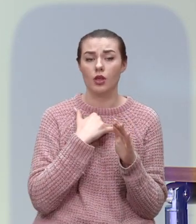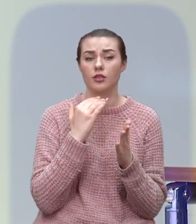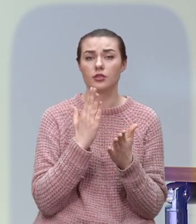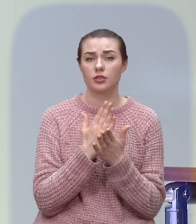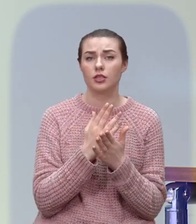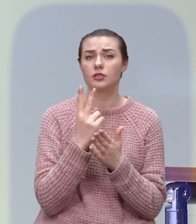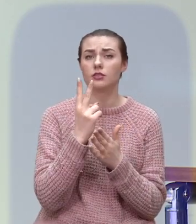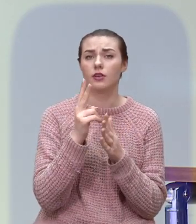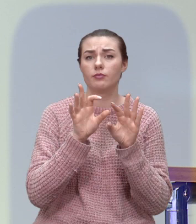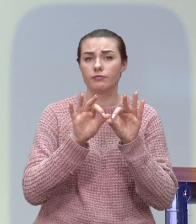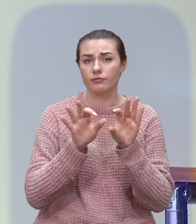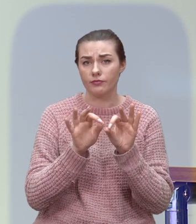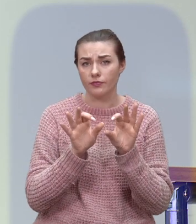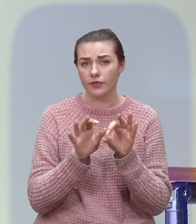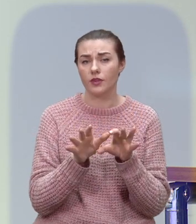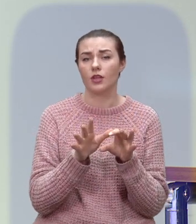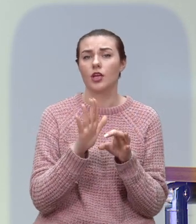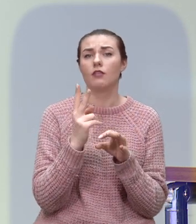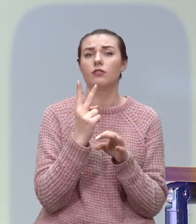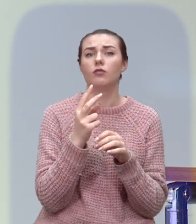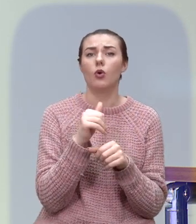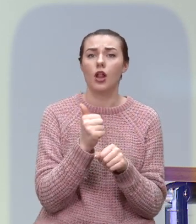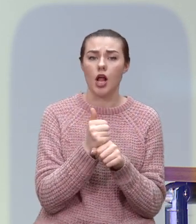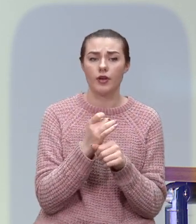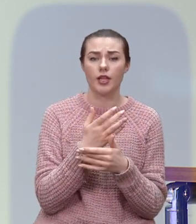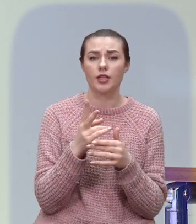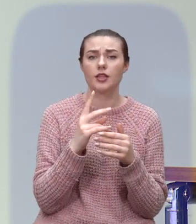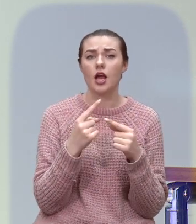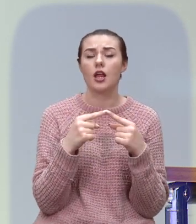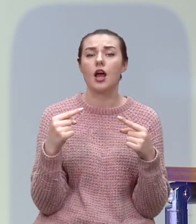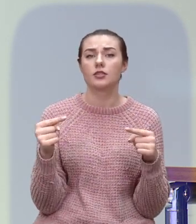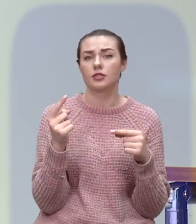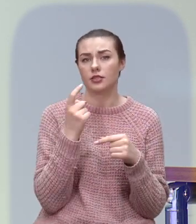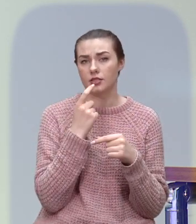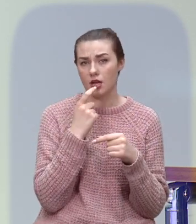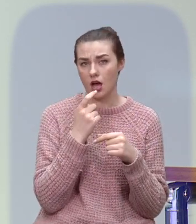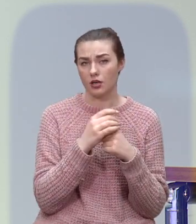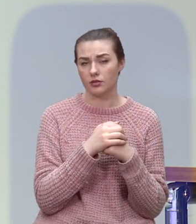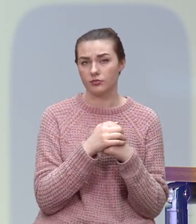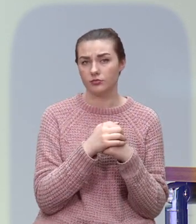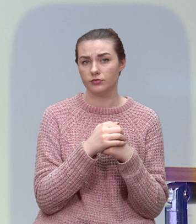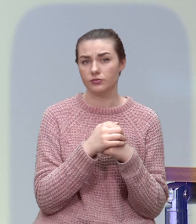два повествования в двуглавых они на разных языках